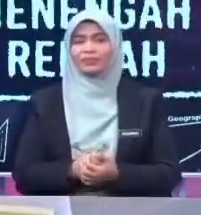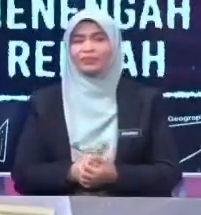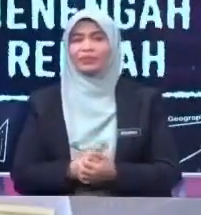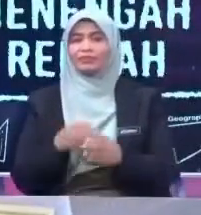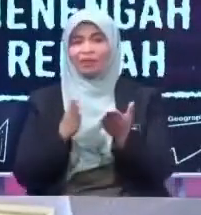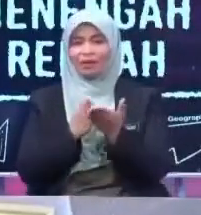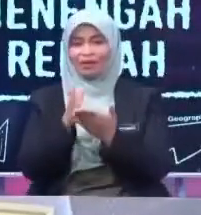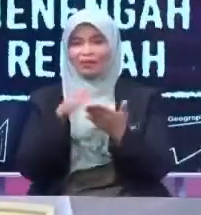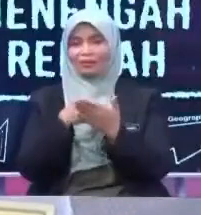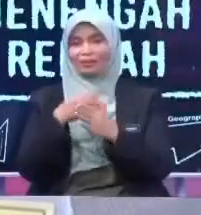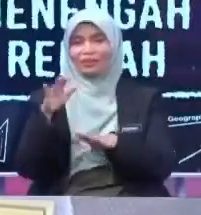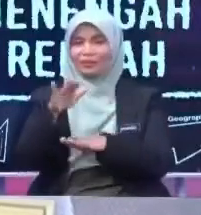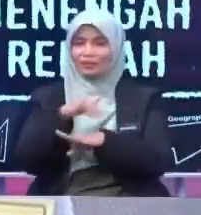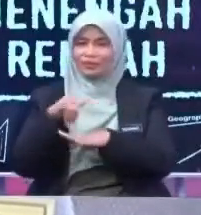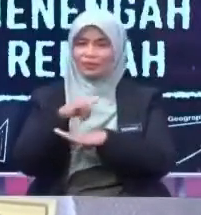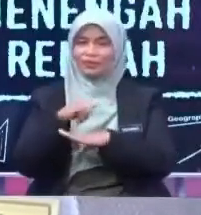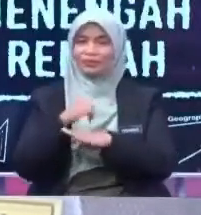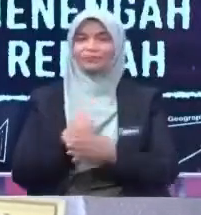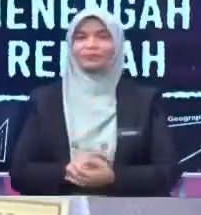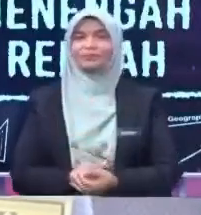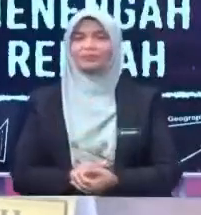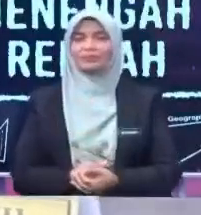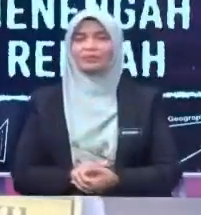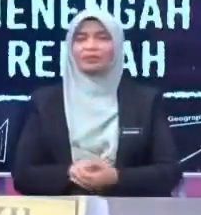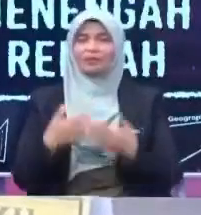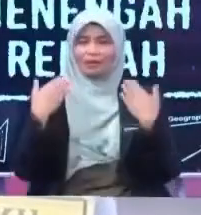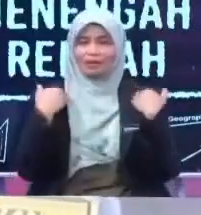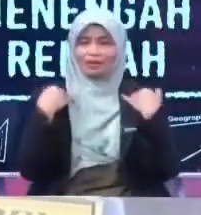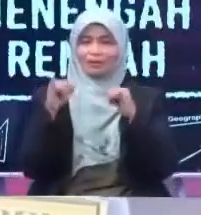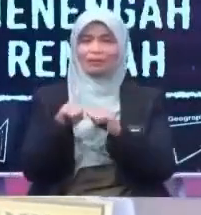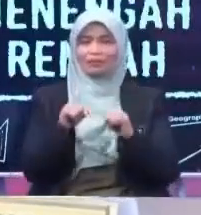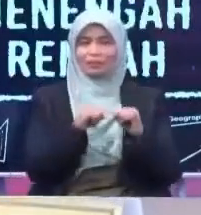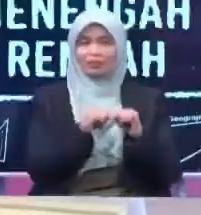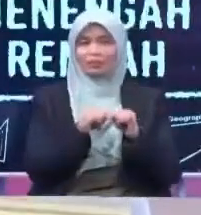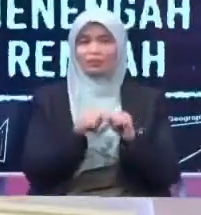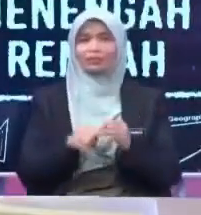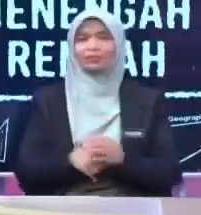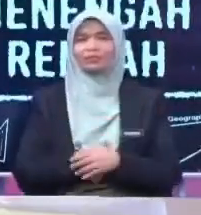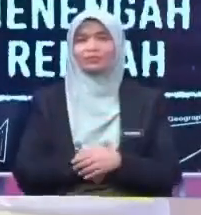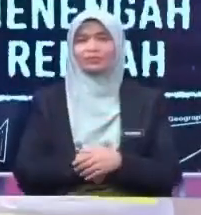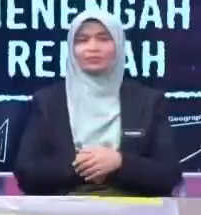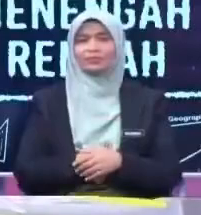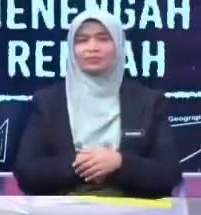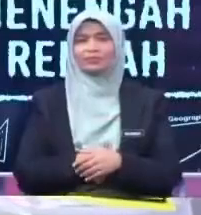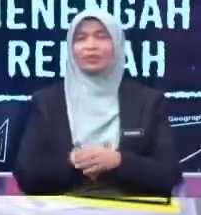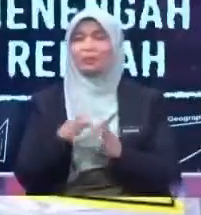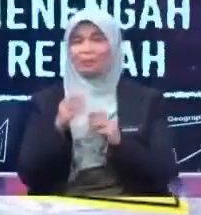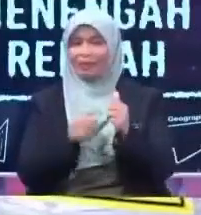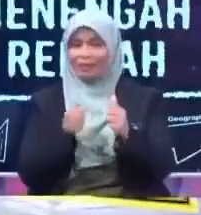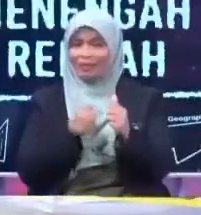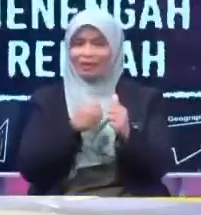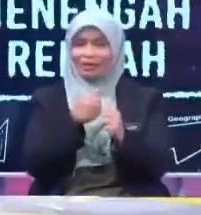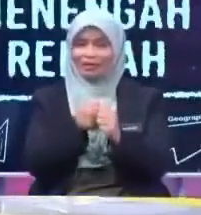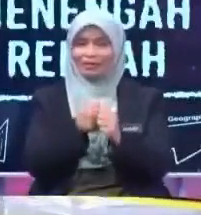ke syurga. Okey, baik, Ustazah. Ada juga yang berlari laju. Oh, berlari laju. Okey, macam tu.